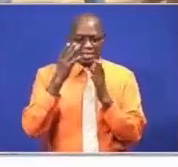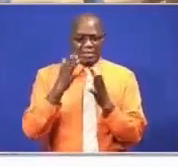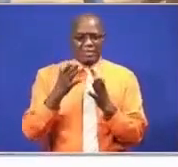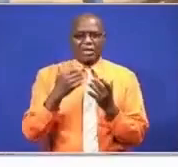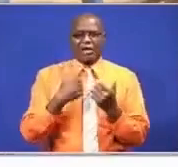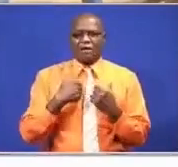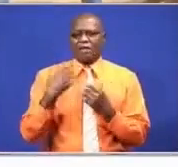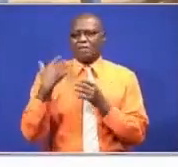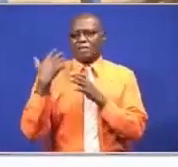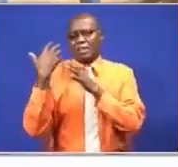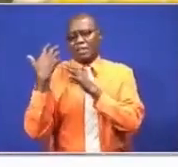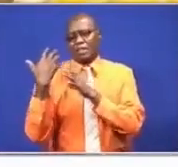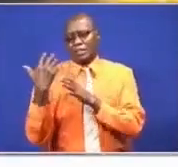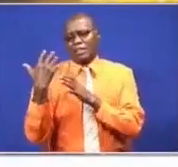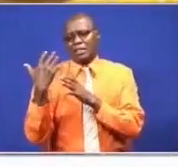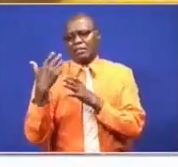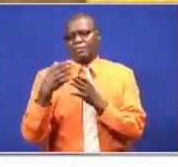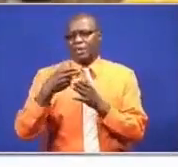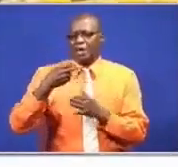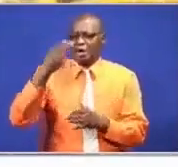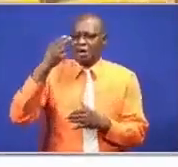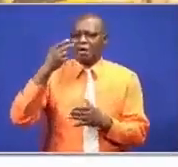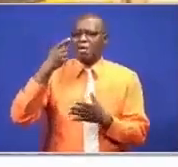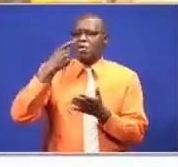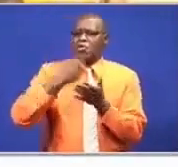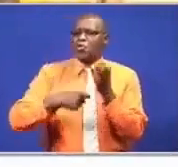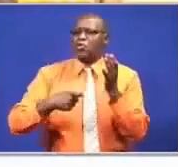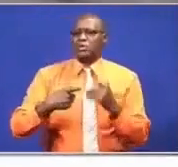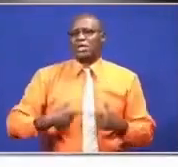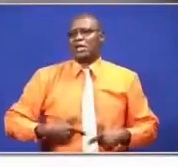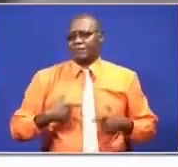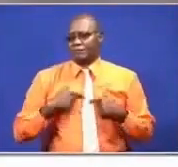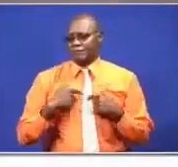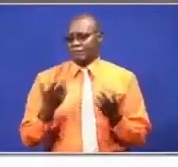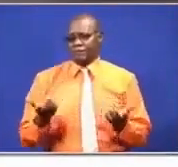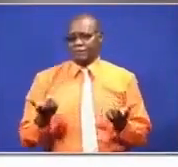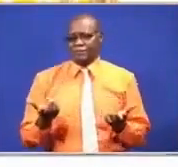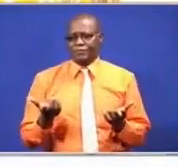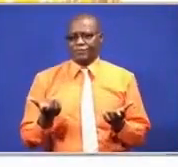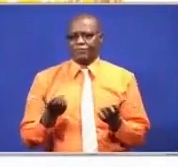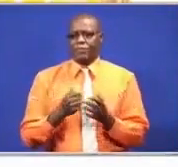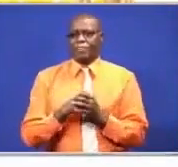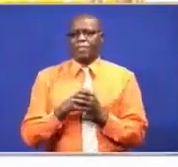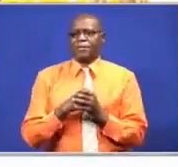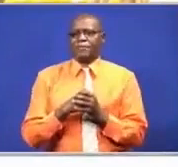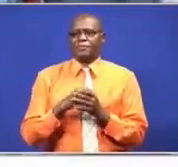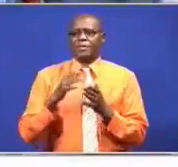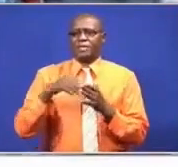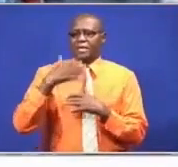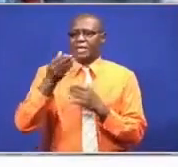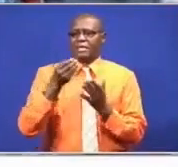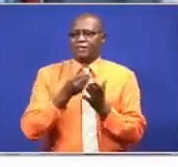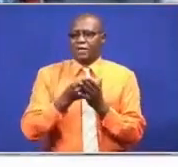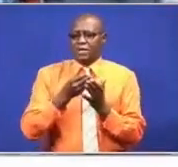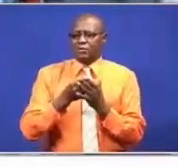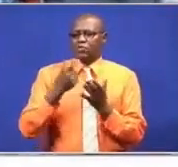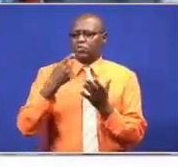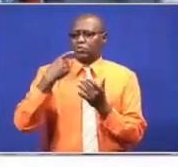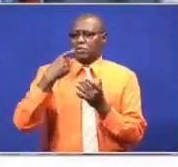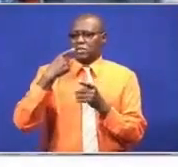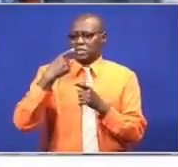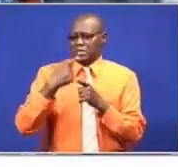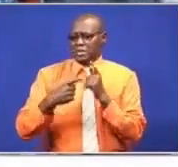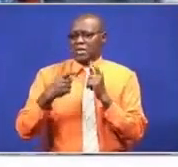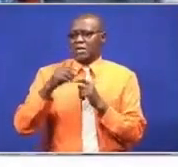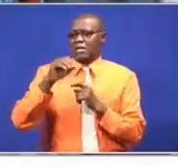the brunt of the high cost of living as the government plans to scrap fuel subsidy in the next financial year. Tunaomba asua kama serikali ya